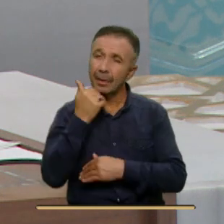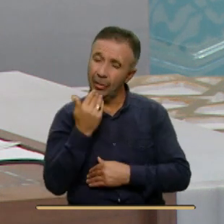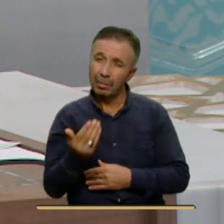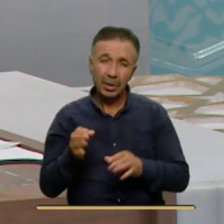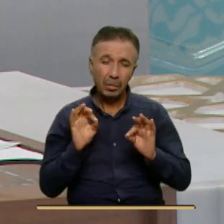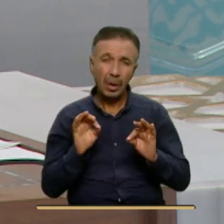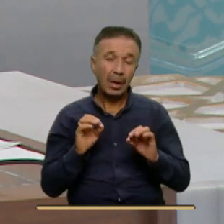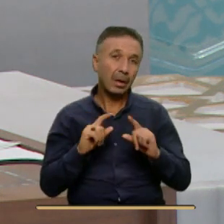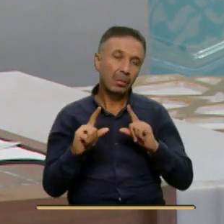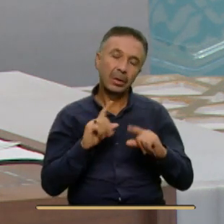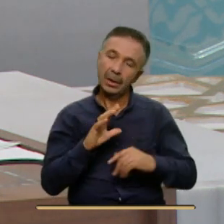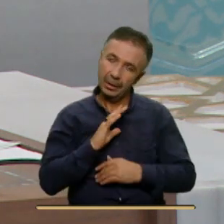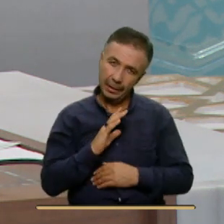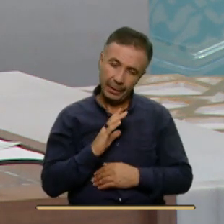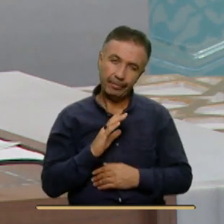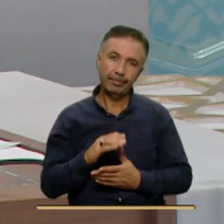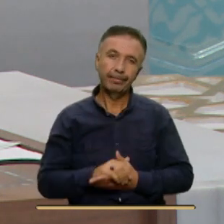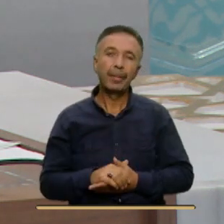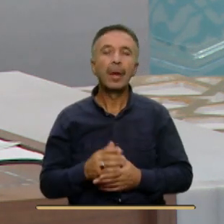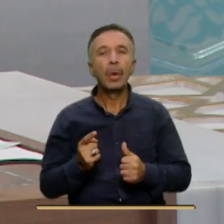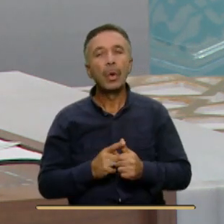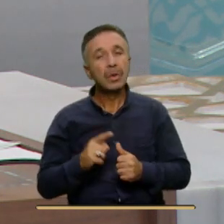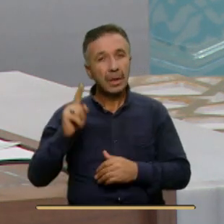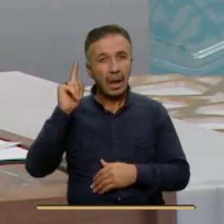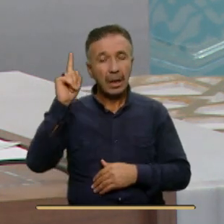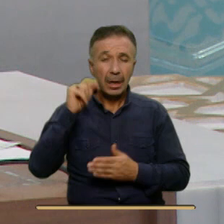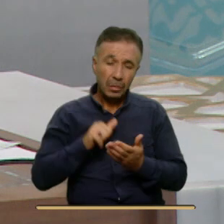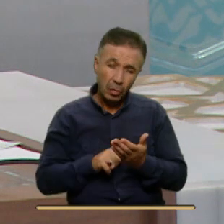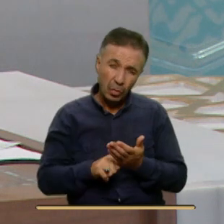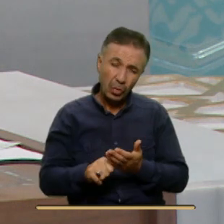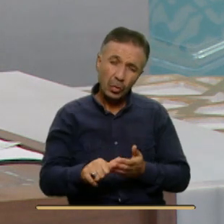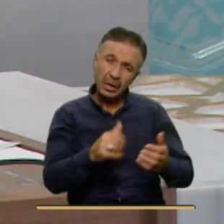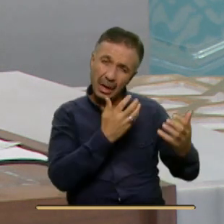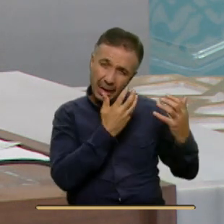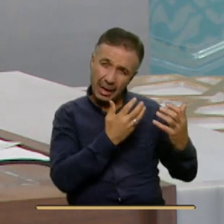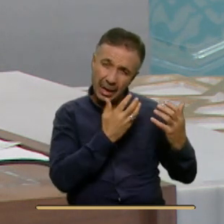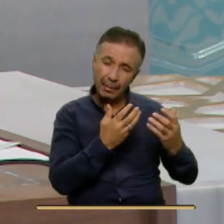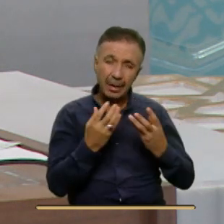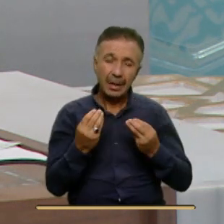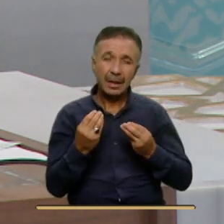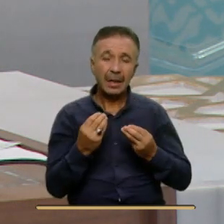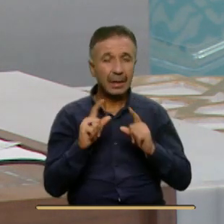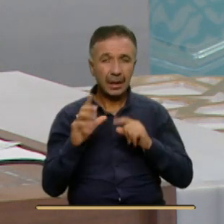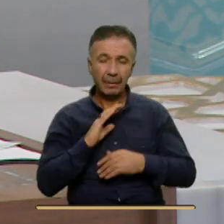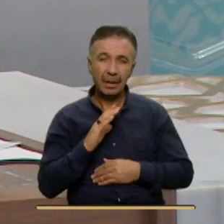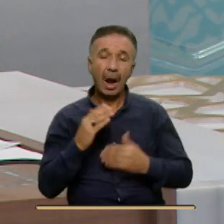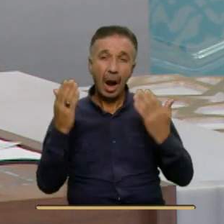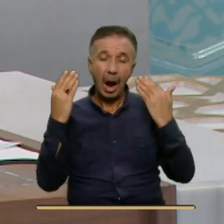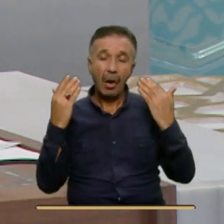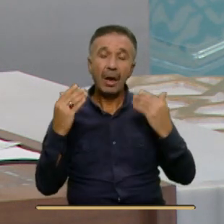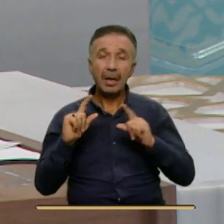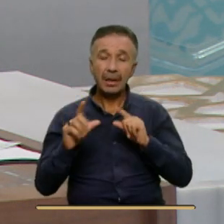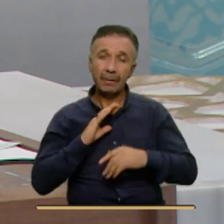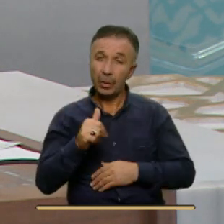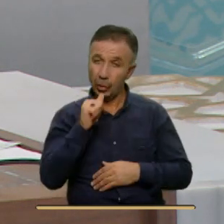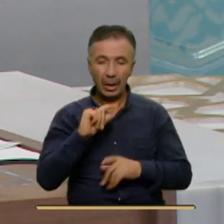Mutlaka muhtacız. Önce Allah'ın bütün nimetlerine muhtacız. Havaya muhtacız, suya